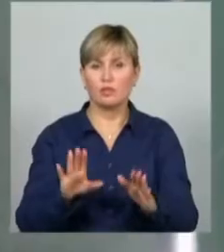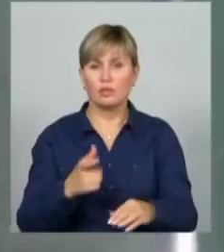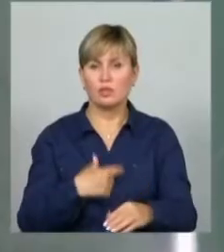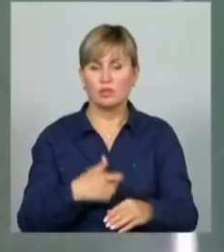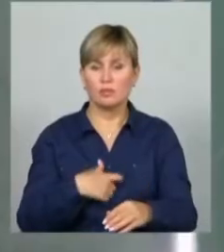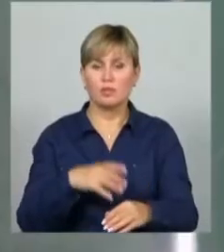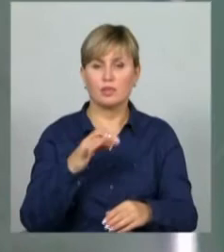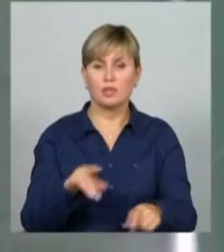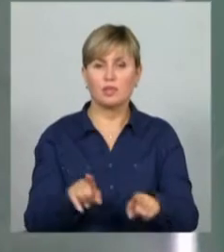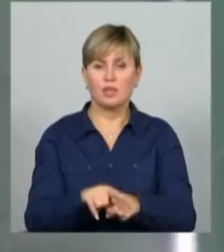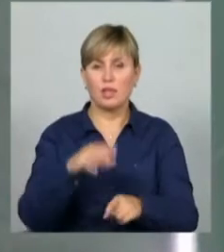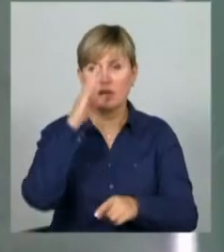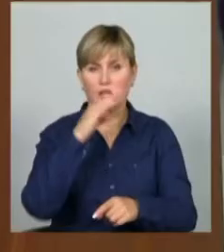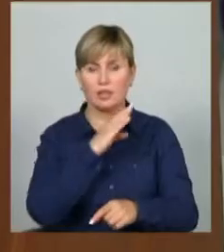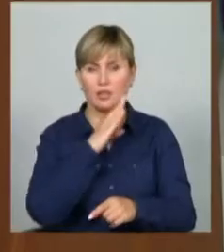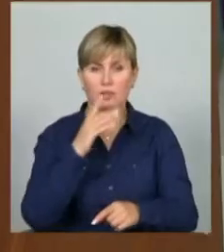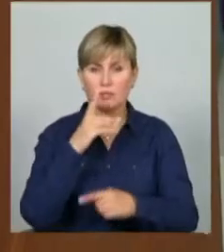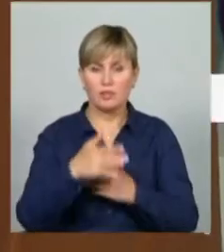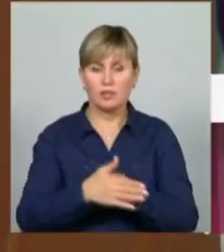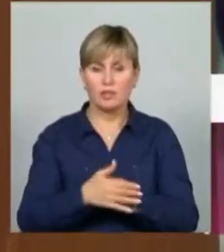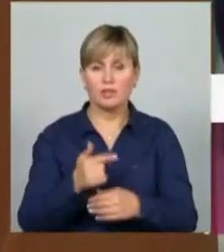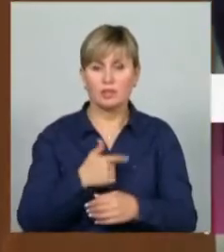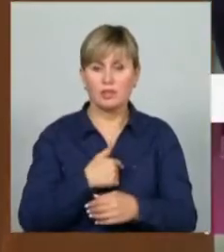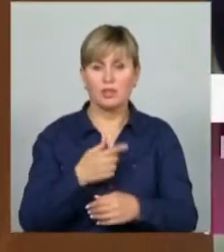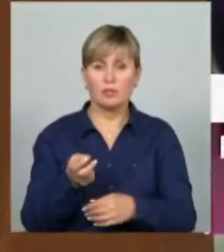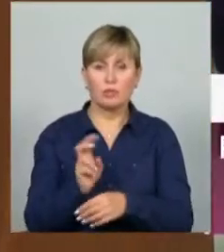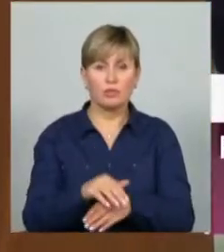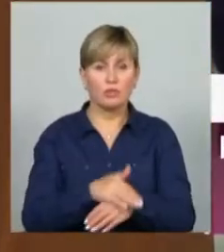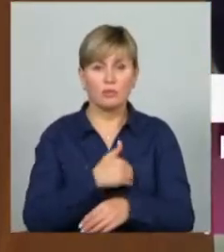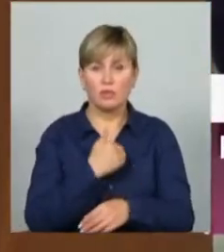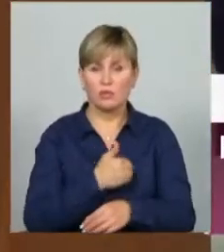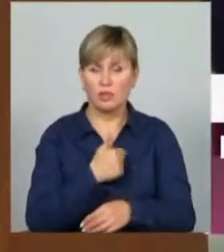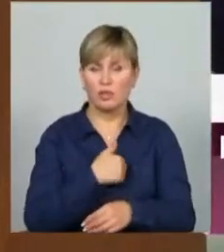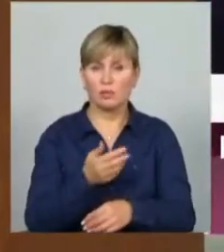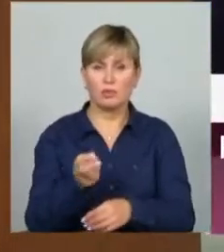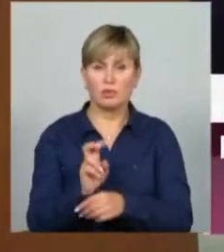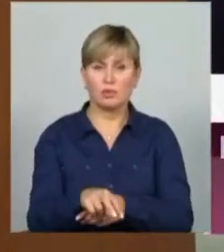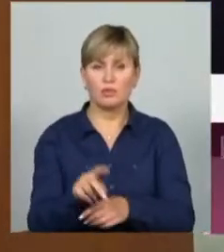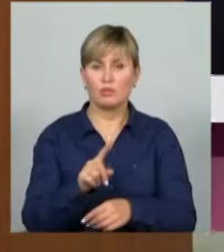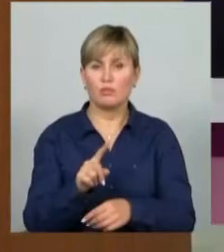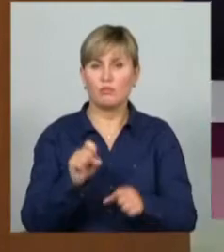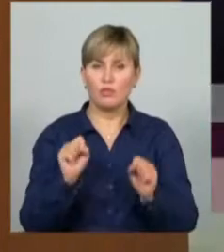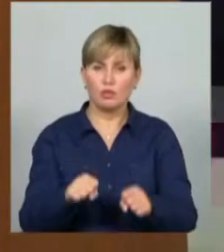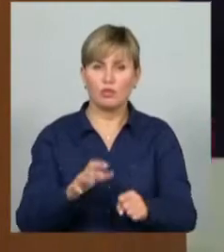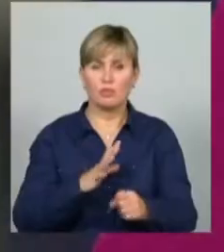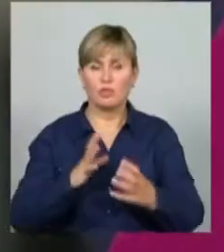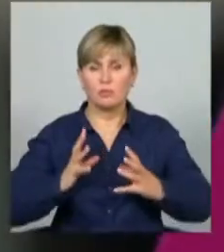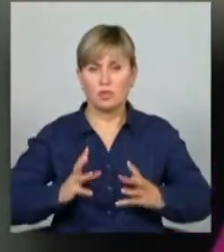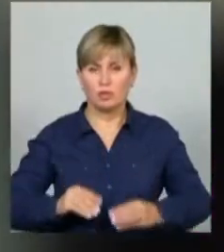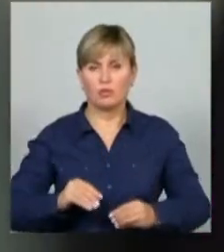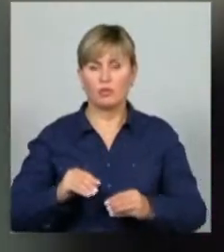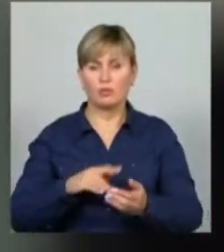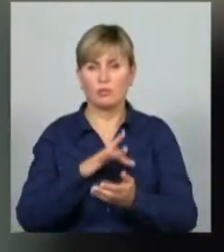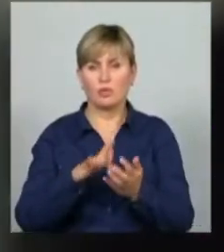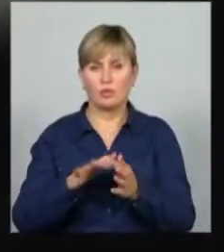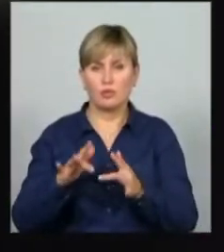самого себя, но также родных и близких. Ну, я пришел, конечно, добровольно, и чтобы можно было спокойно передвигаться